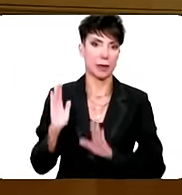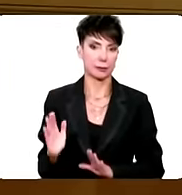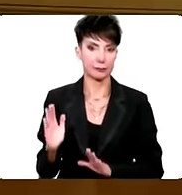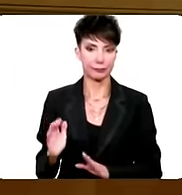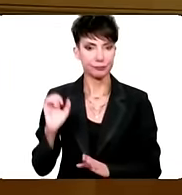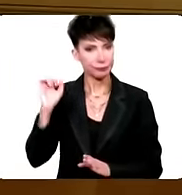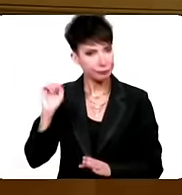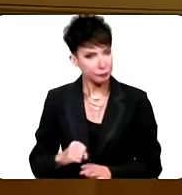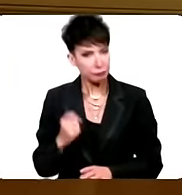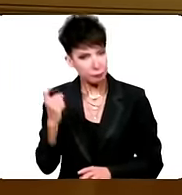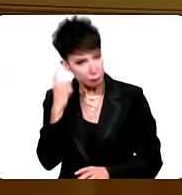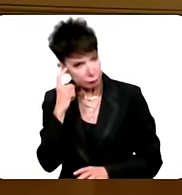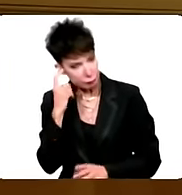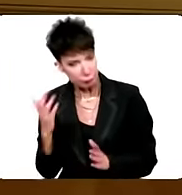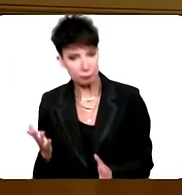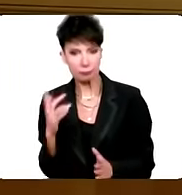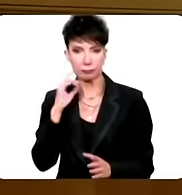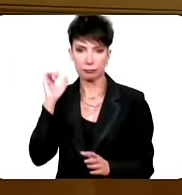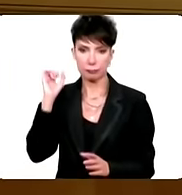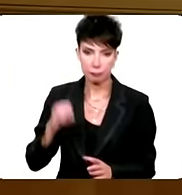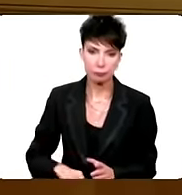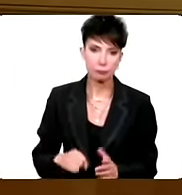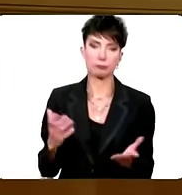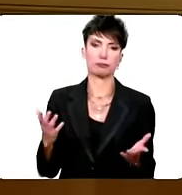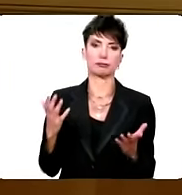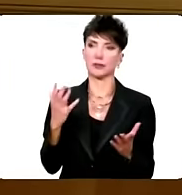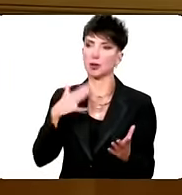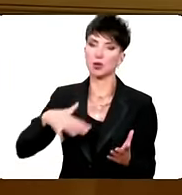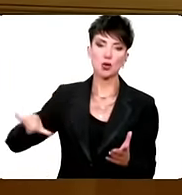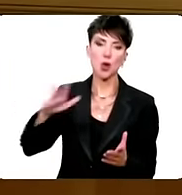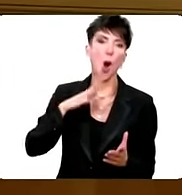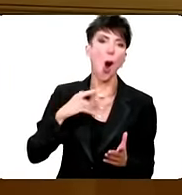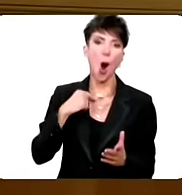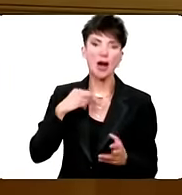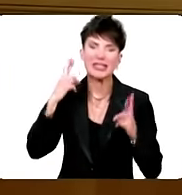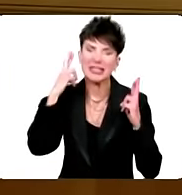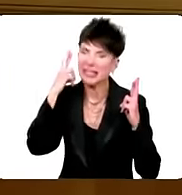κάθε εκλογή γίνεται, ότι οι προσδοκίες μιας τετραετίας